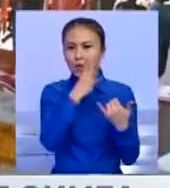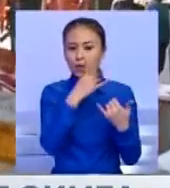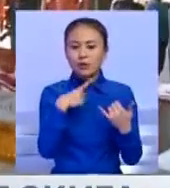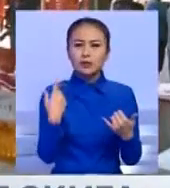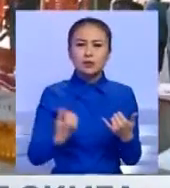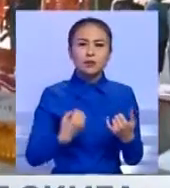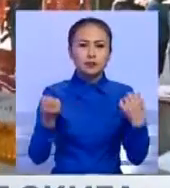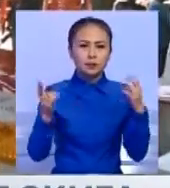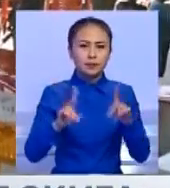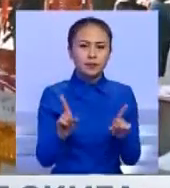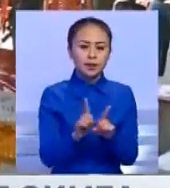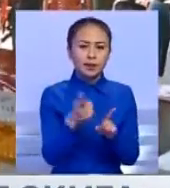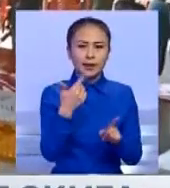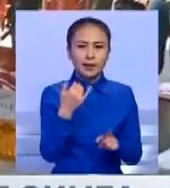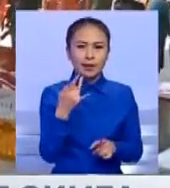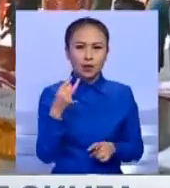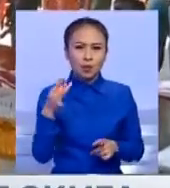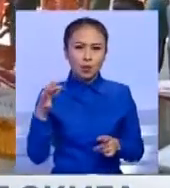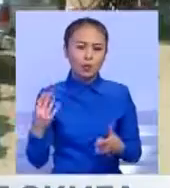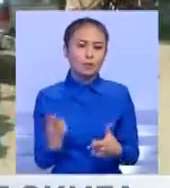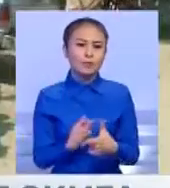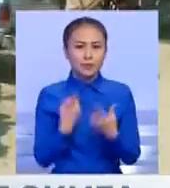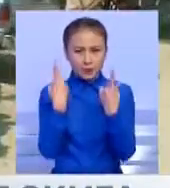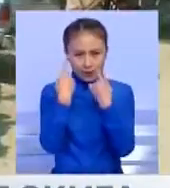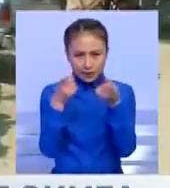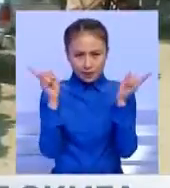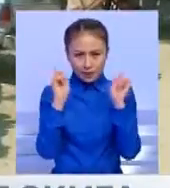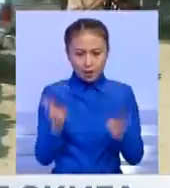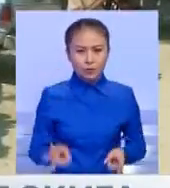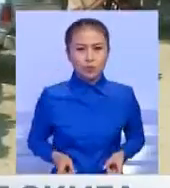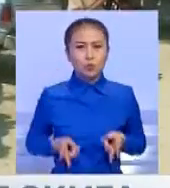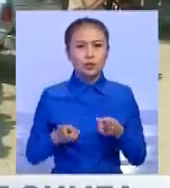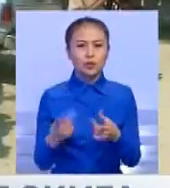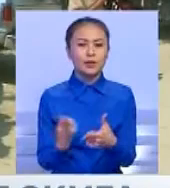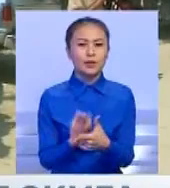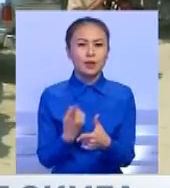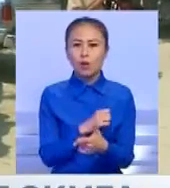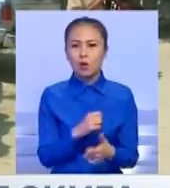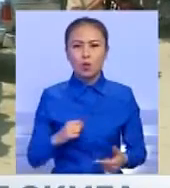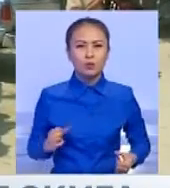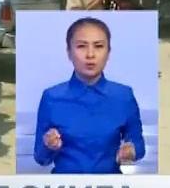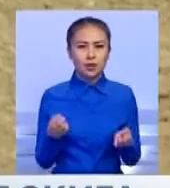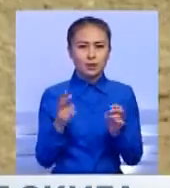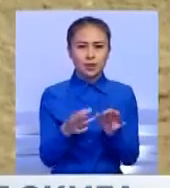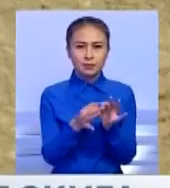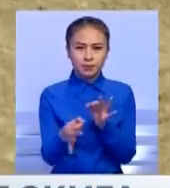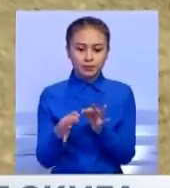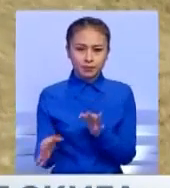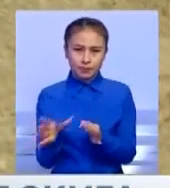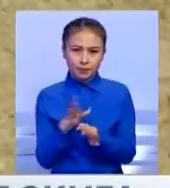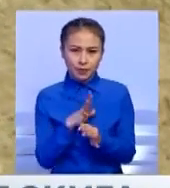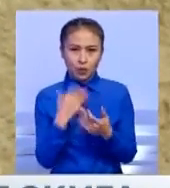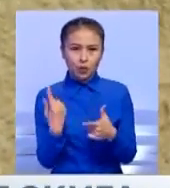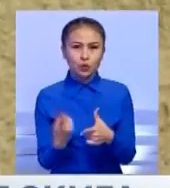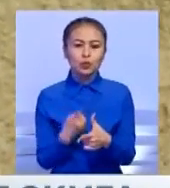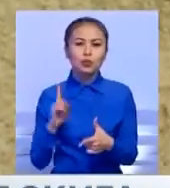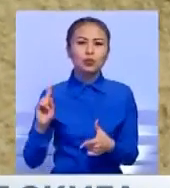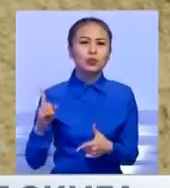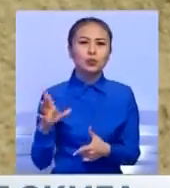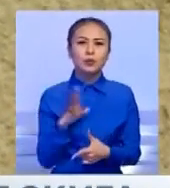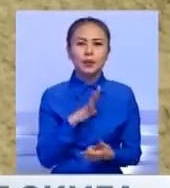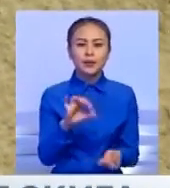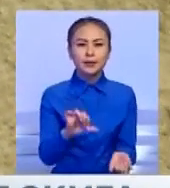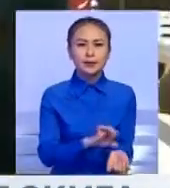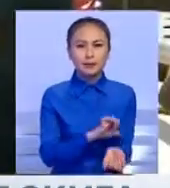ауданға әскерилер кіргізілді. Айта кетейік, Герреро штаты Мексикада қылмыс өршіген ең қауіпті аймақтардың бірі болып саналады. Өткені мұнда